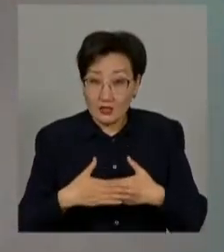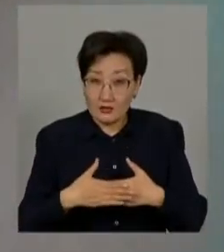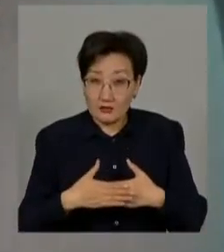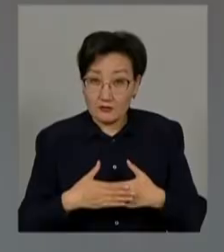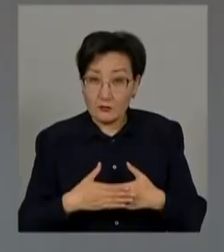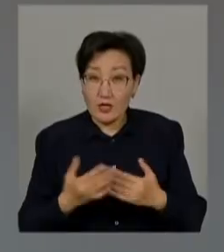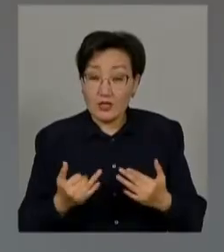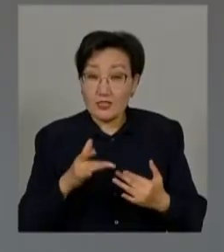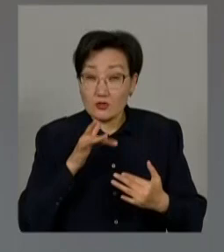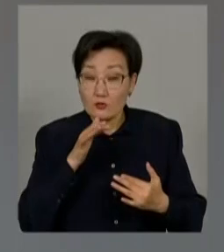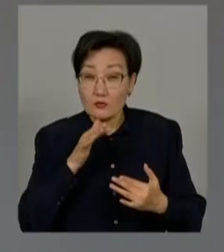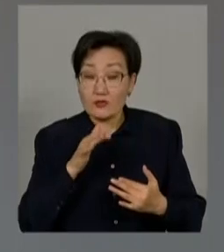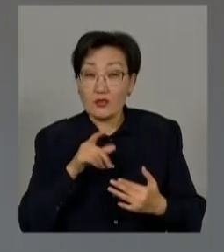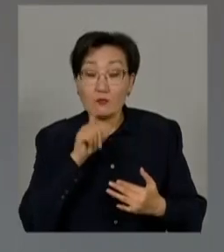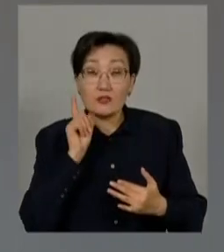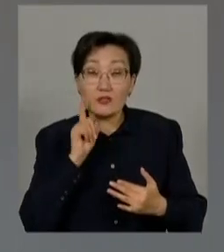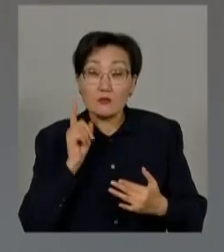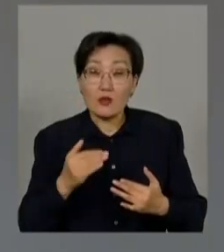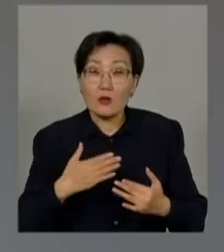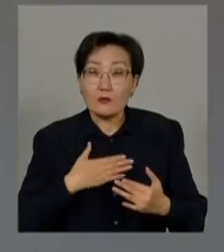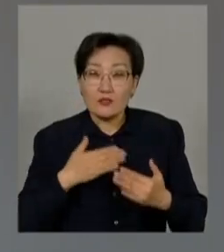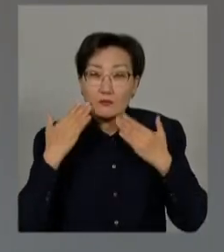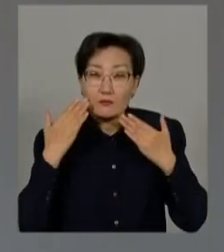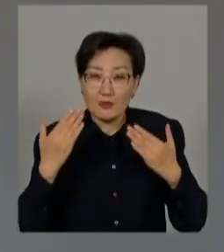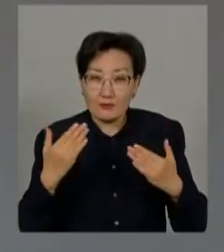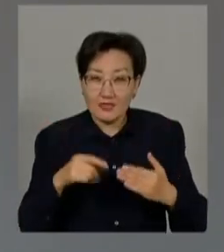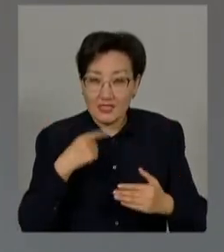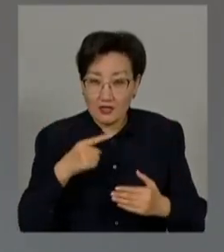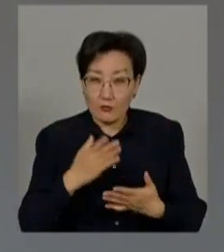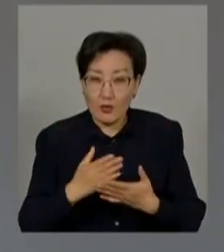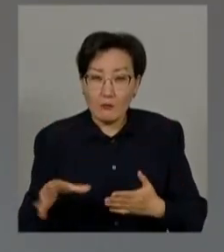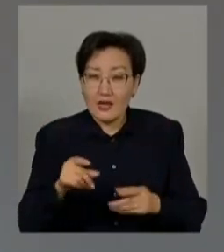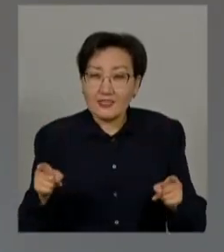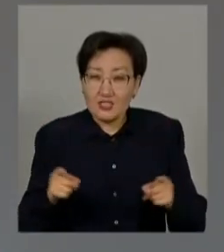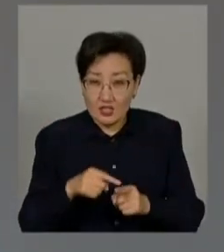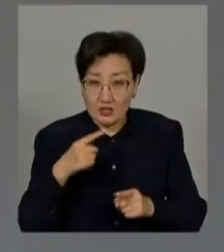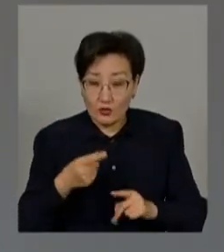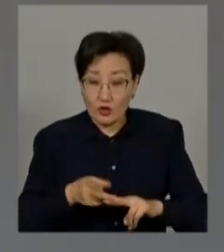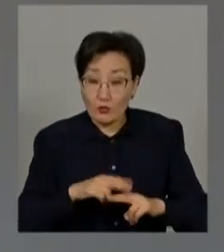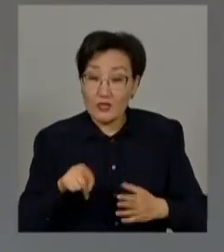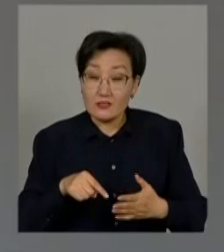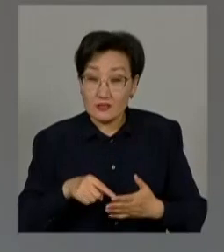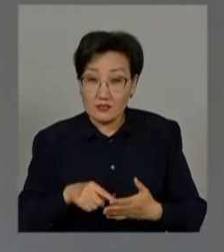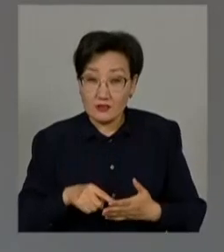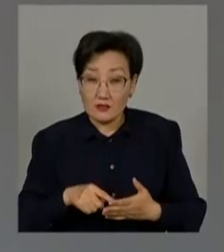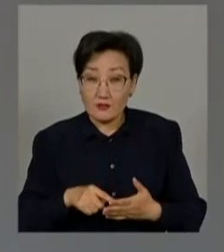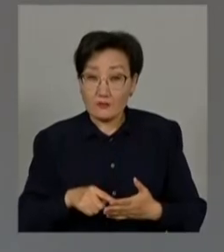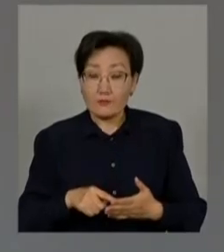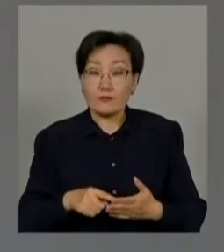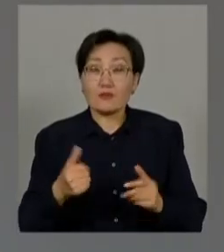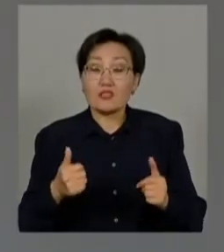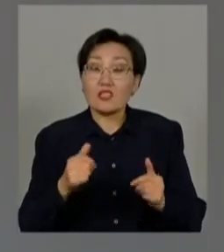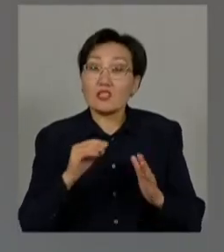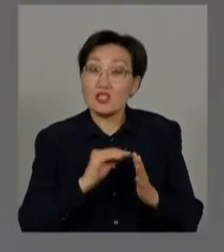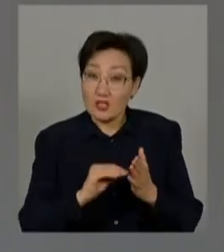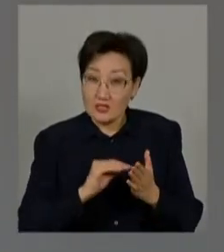Қазіргі жастардың өздерінің біз білмейтін тілі бар, барлығын қысқартып айтады. Сол мәселеде жақсы сценарий, жақсы